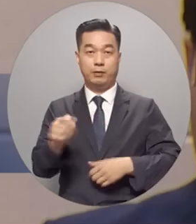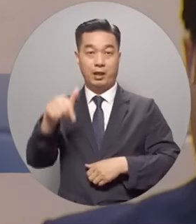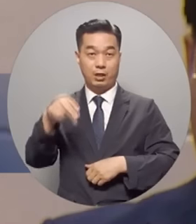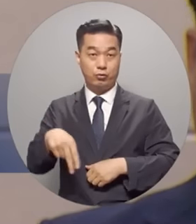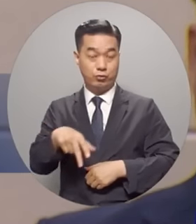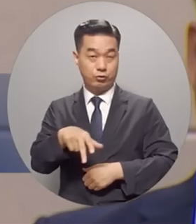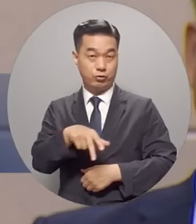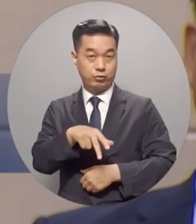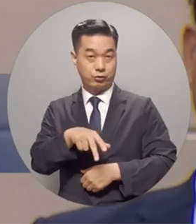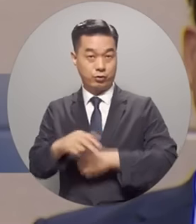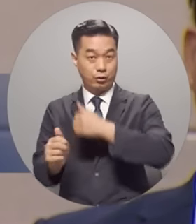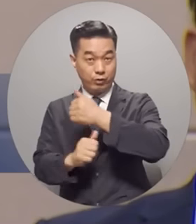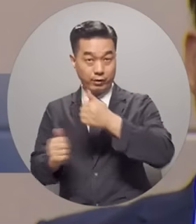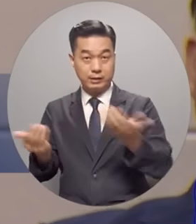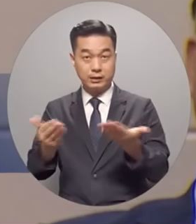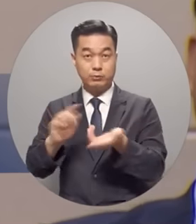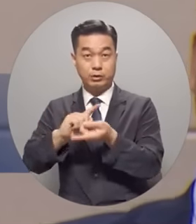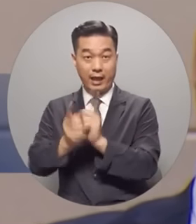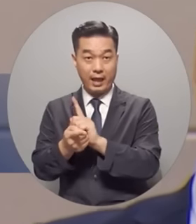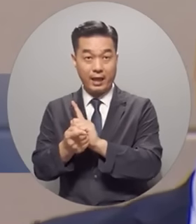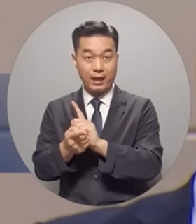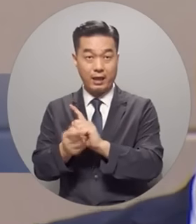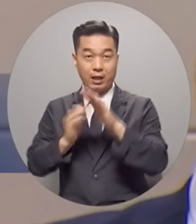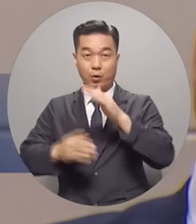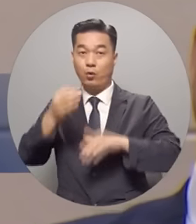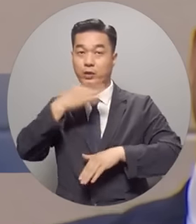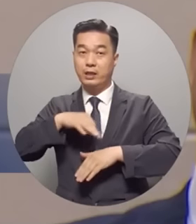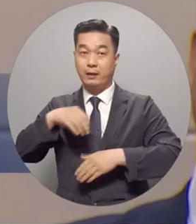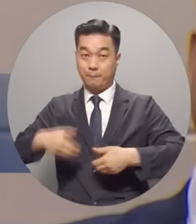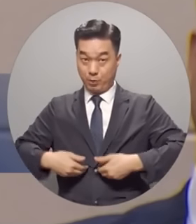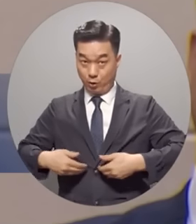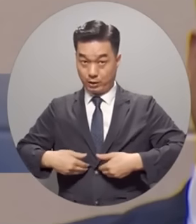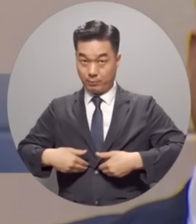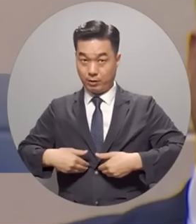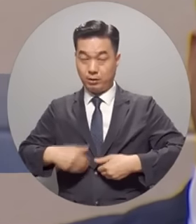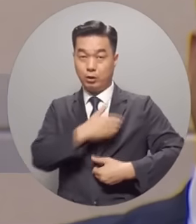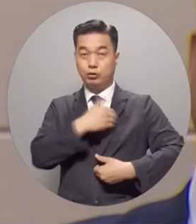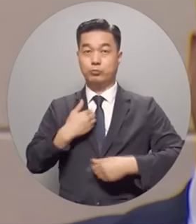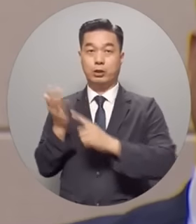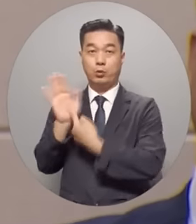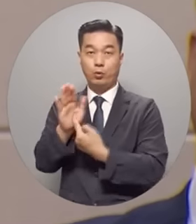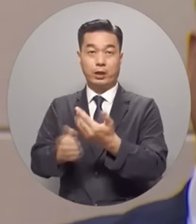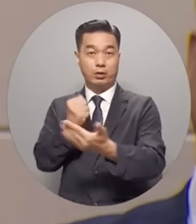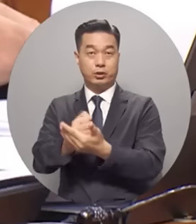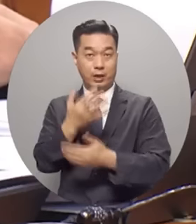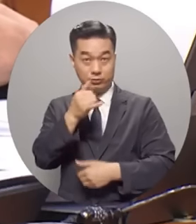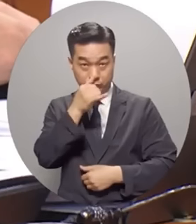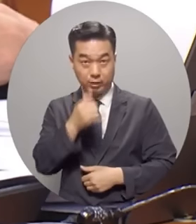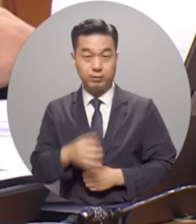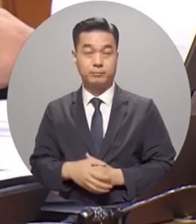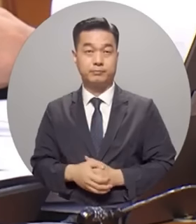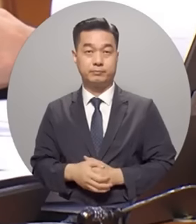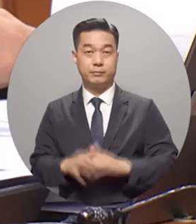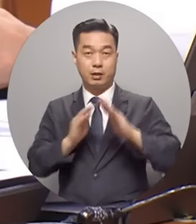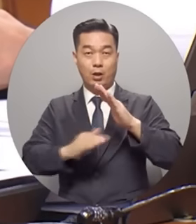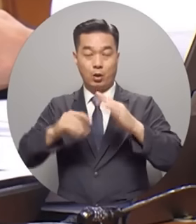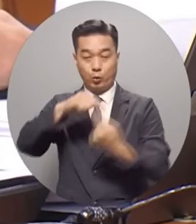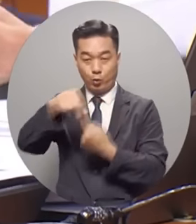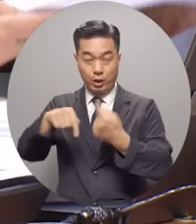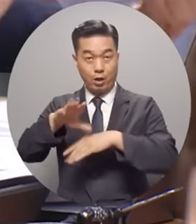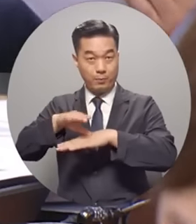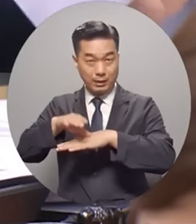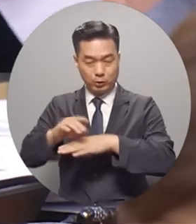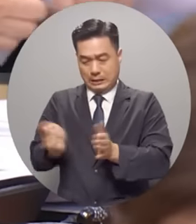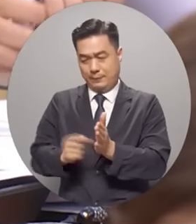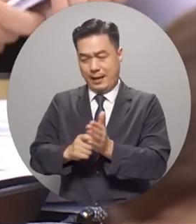경우에는 직무대행으로서 공익상 필요가 있다면 충분히 공개 결정을 할 수 있습니다. 공영방송 이사 선임이